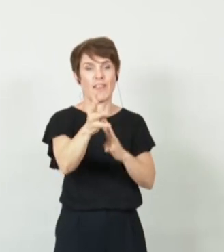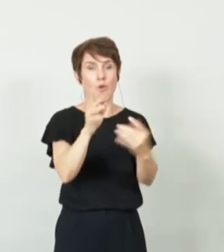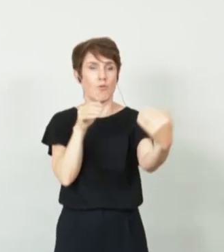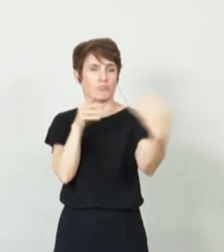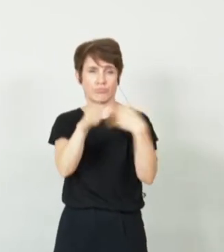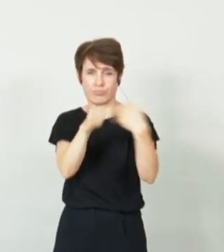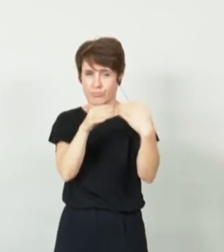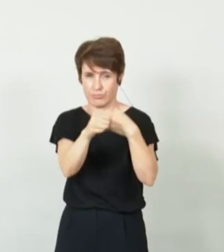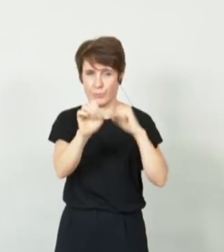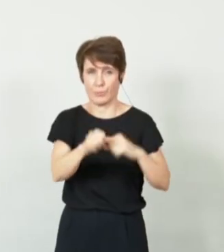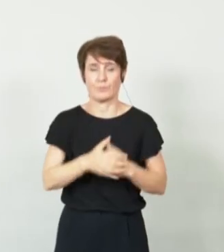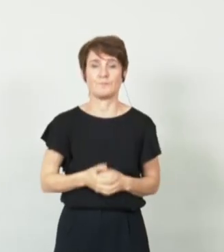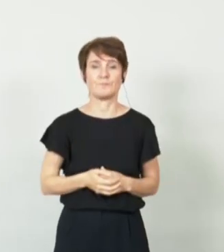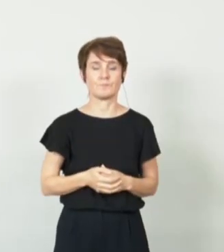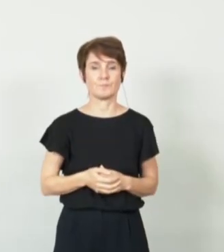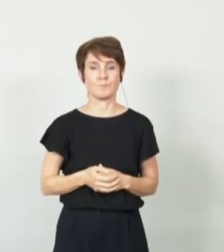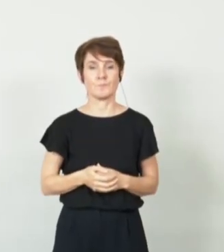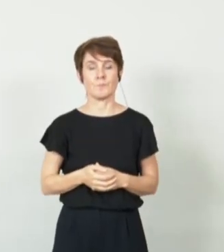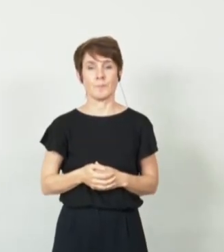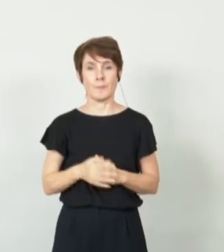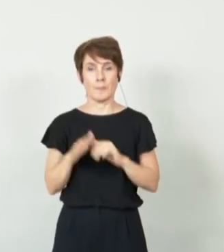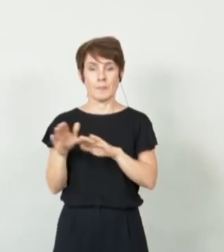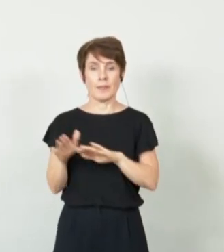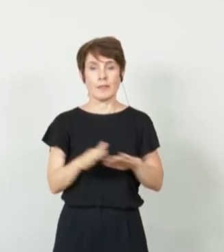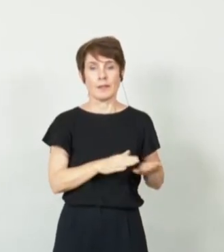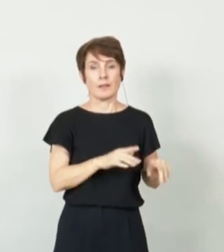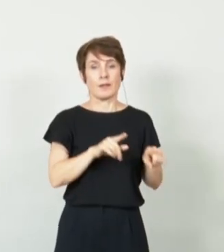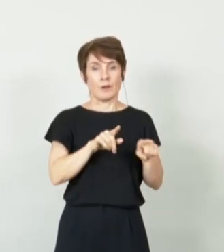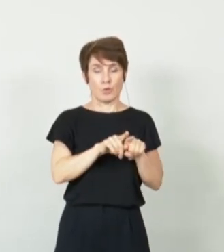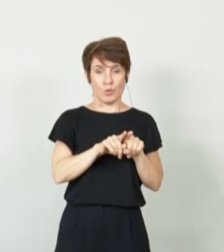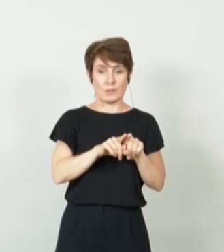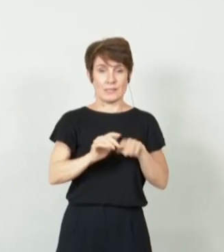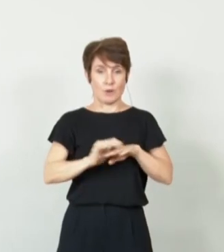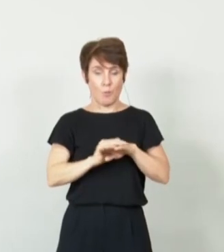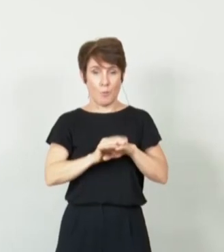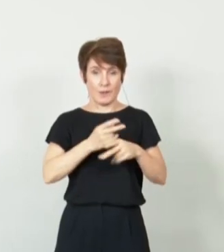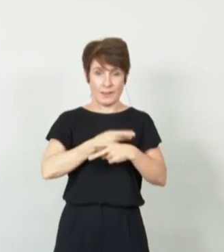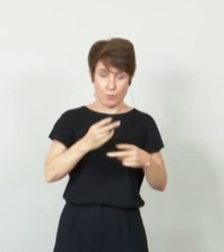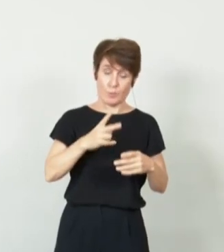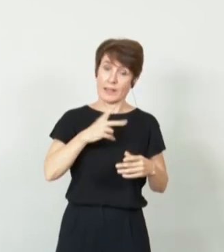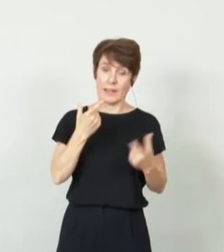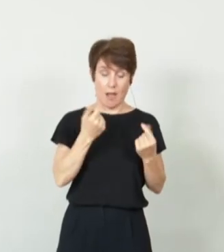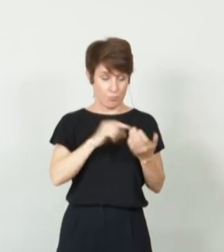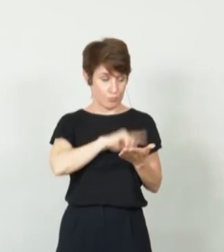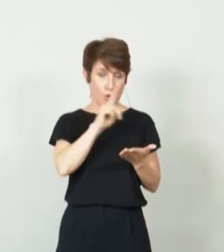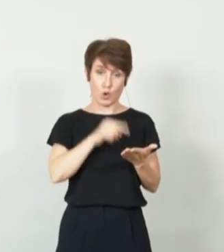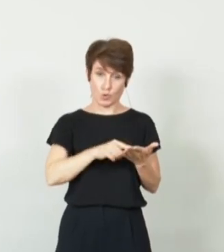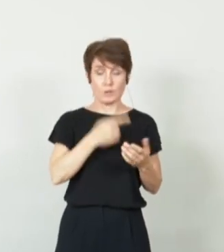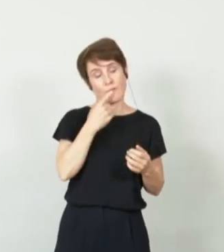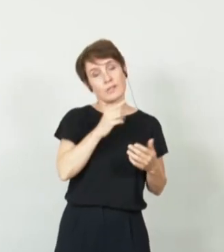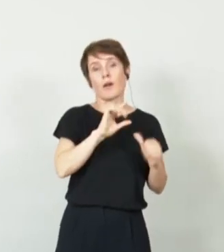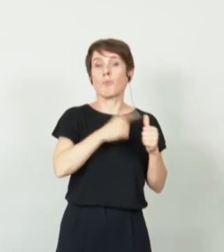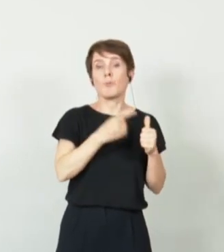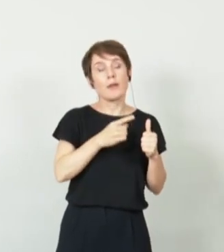ressources qui sont donc au service des politiques publiques menées à la ville ça concerne les ressources humaines les agents